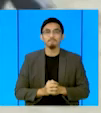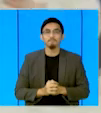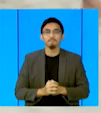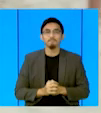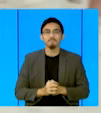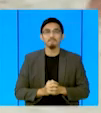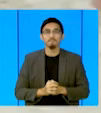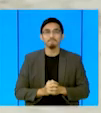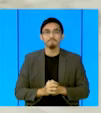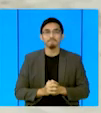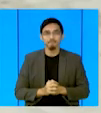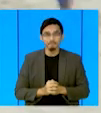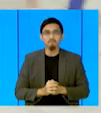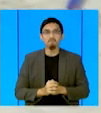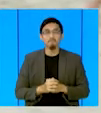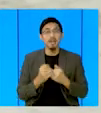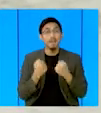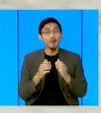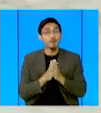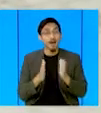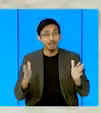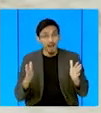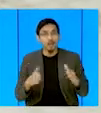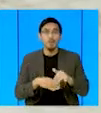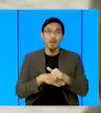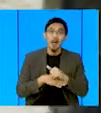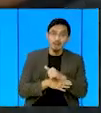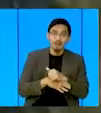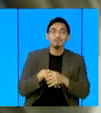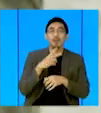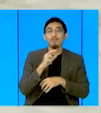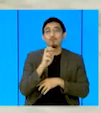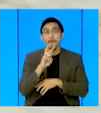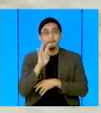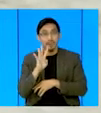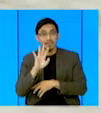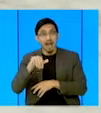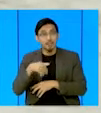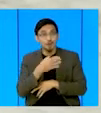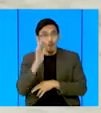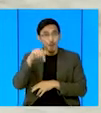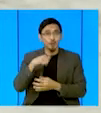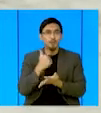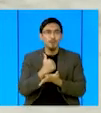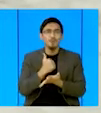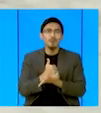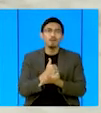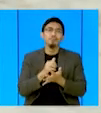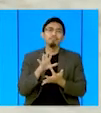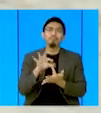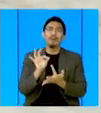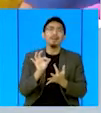Pemirsa, di hari kedua Long Weekend Idul Adha 2024, Taman Impian Jaya Ancol kembali menjadi destinasi favorit bagi para wisatawan